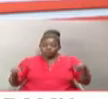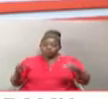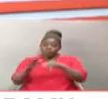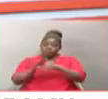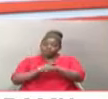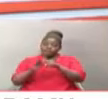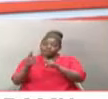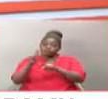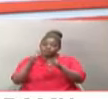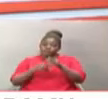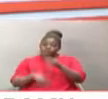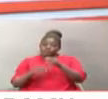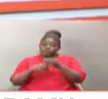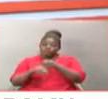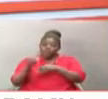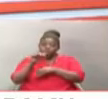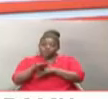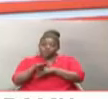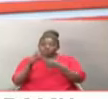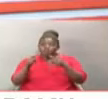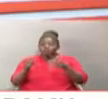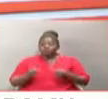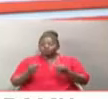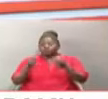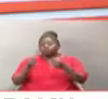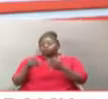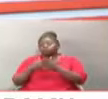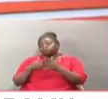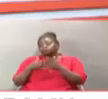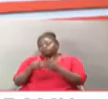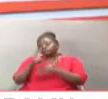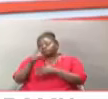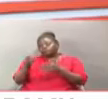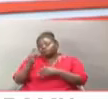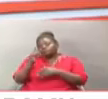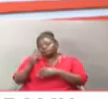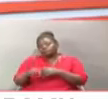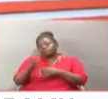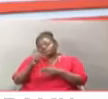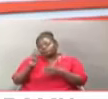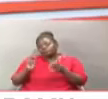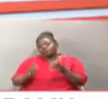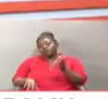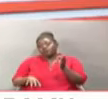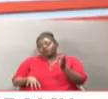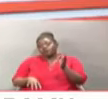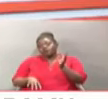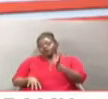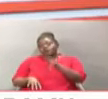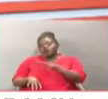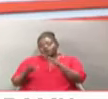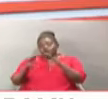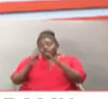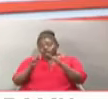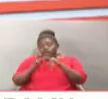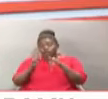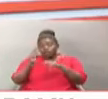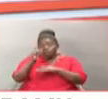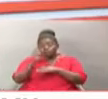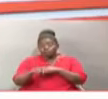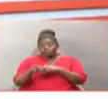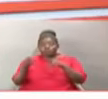bagamba abagula beeyongedde songa n'entambula ekalubye abamu ne batuuka n'okudda gye bavudde. Tukuleetedde ebibadde mu bitundu bya